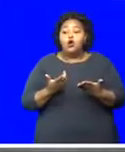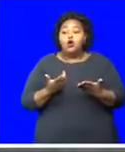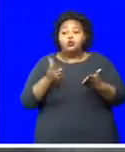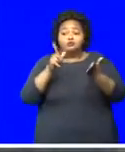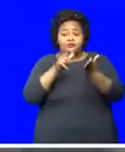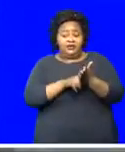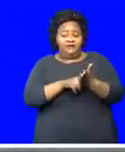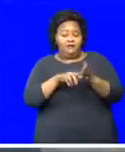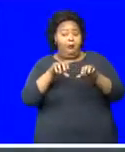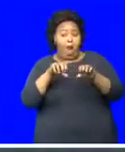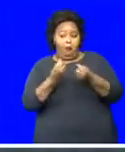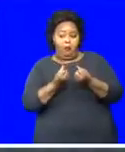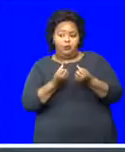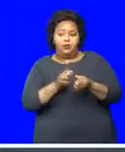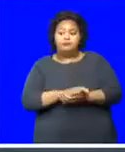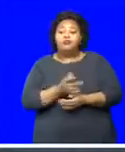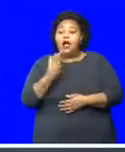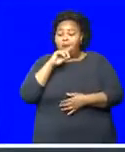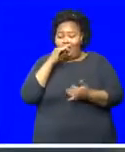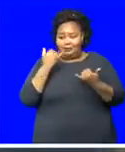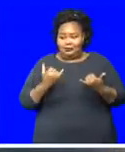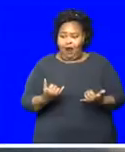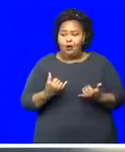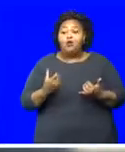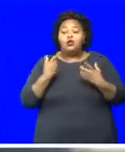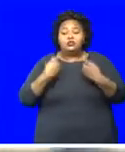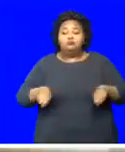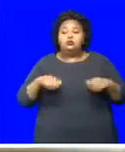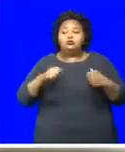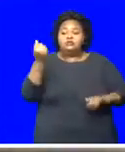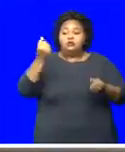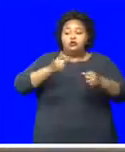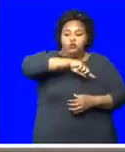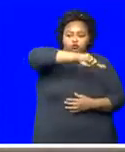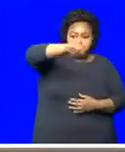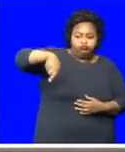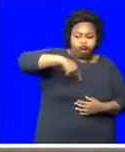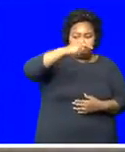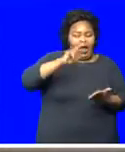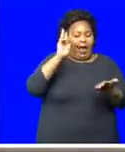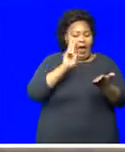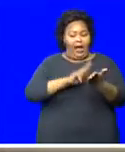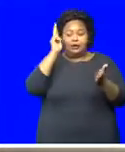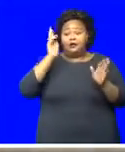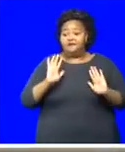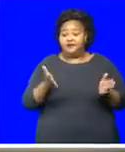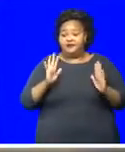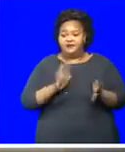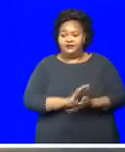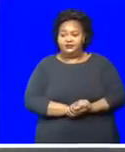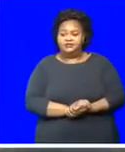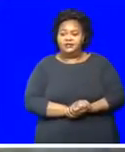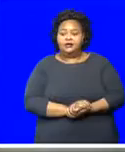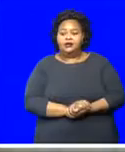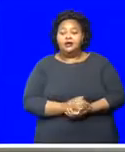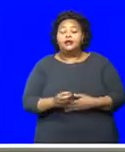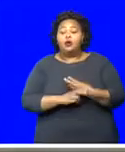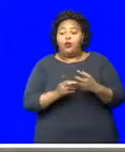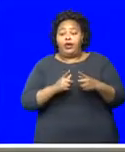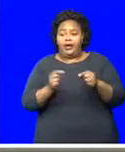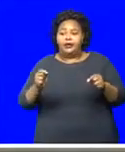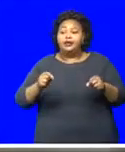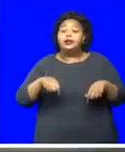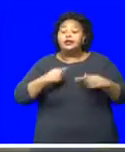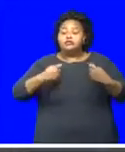lowatiwa ngale spinning sekwaba ngomdlalo losemthethweni. Le midlalo yemotosports weekend kulembala sonto ichubekile. Umsunguli